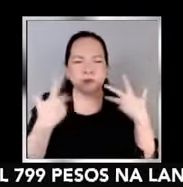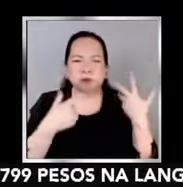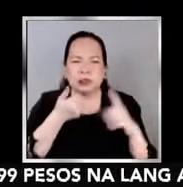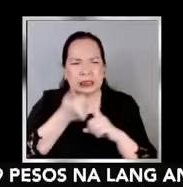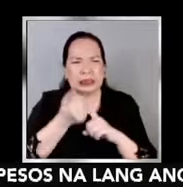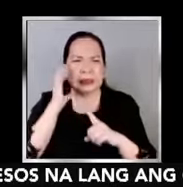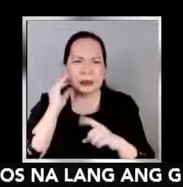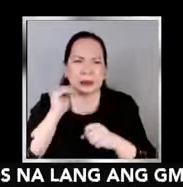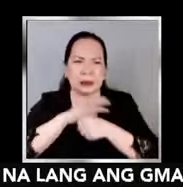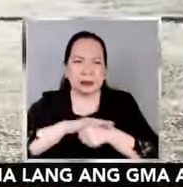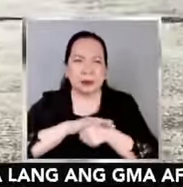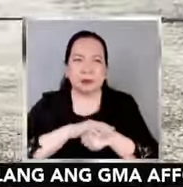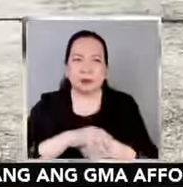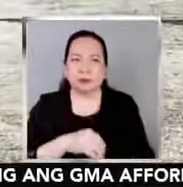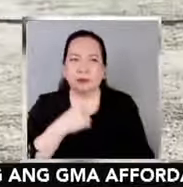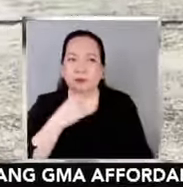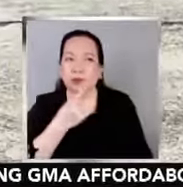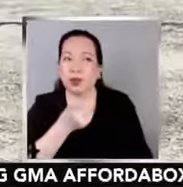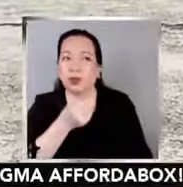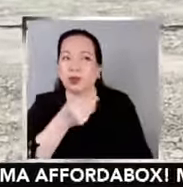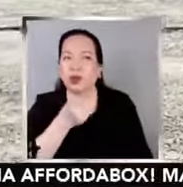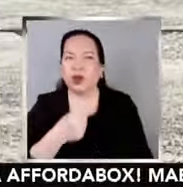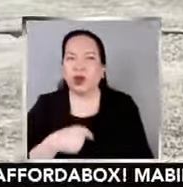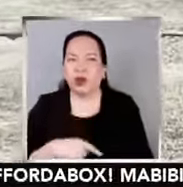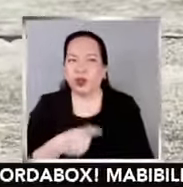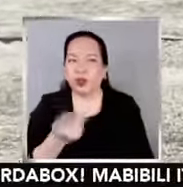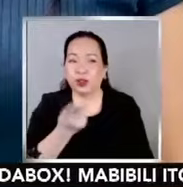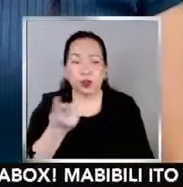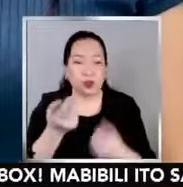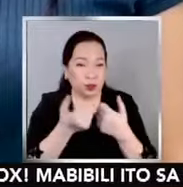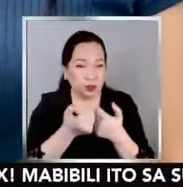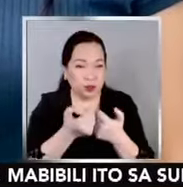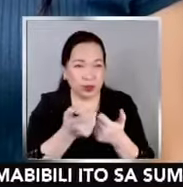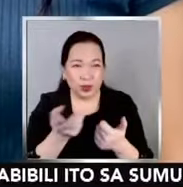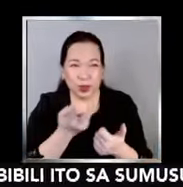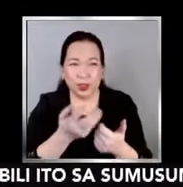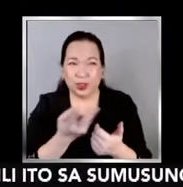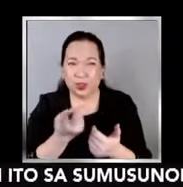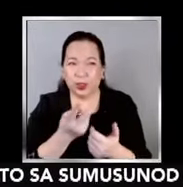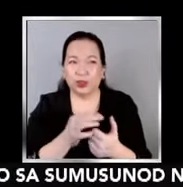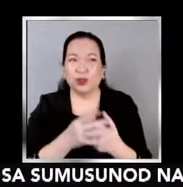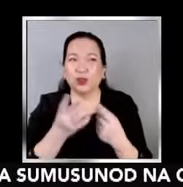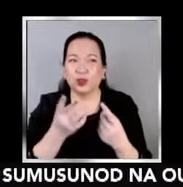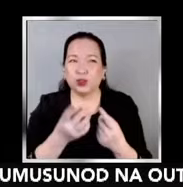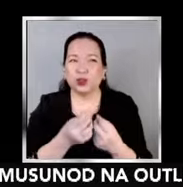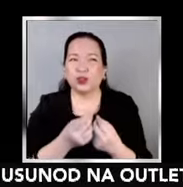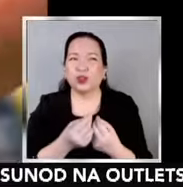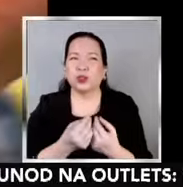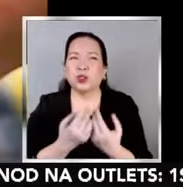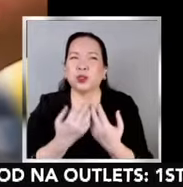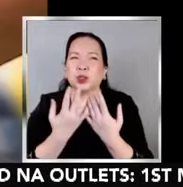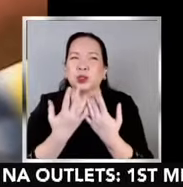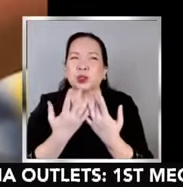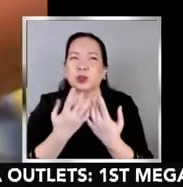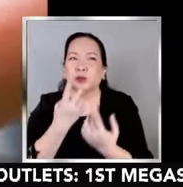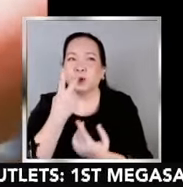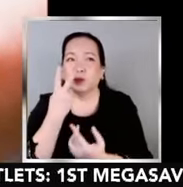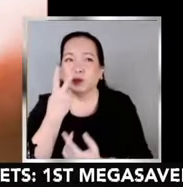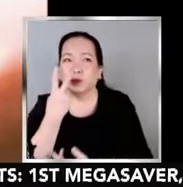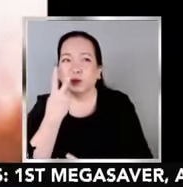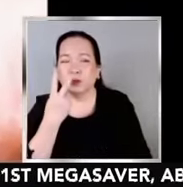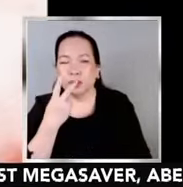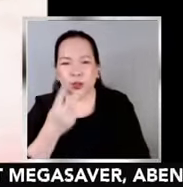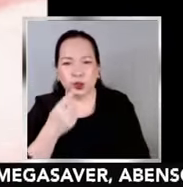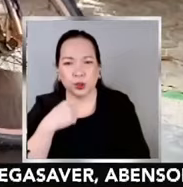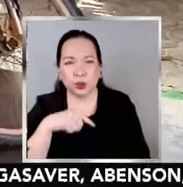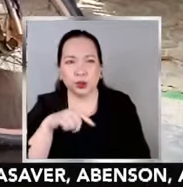natiis. Sobrang init ba? Ang magkasintahang sina Chelsea at Darwin, nag-alalat na awa nang makita ang mayang ito na maari daw ay nangihina dahil